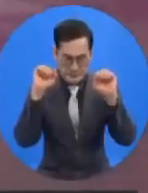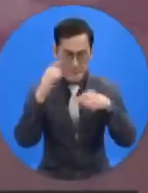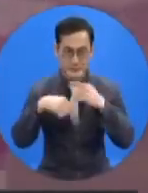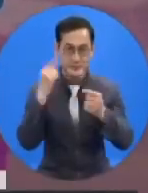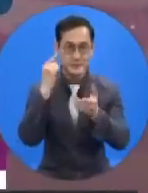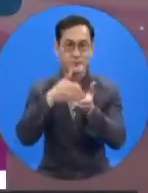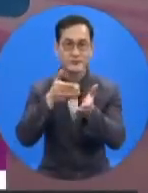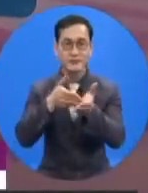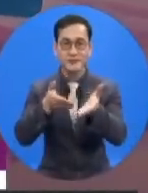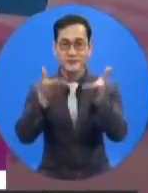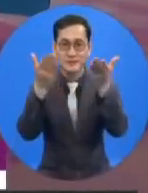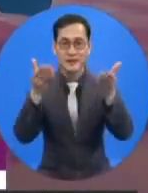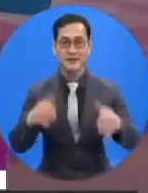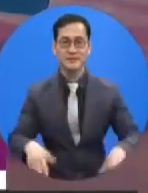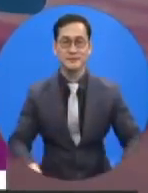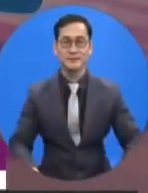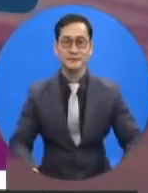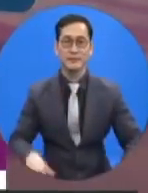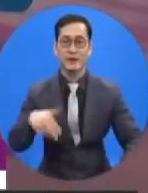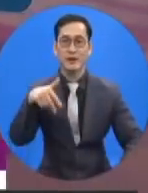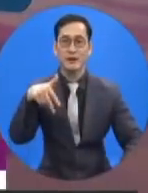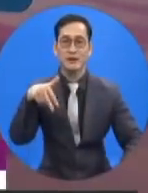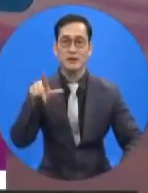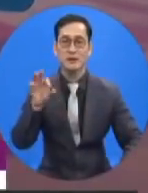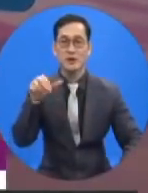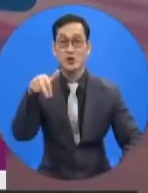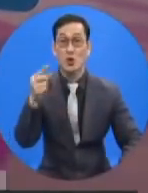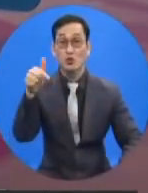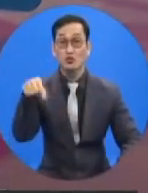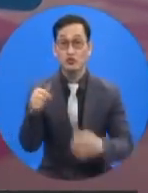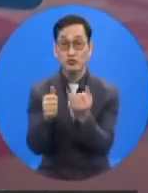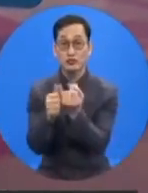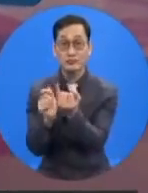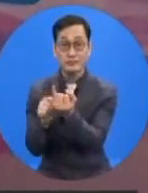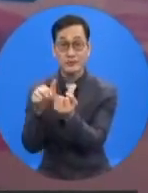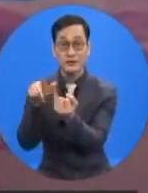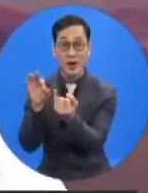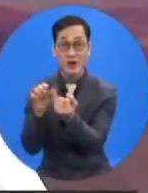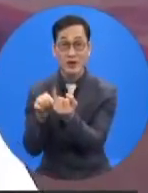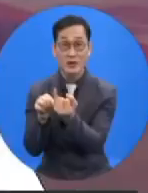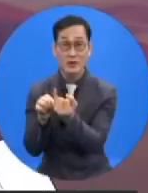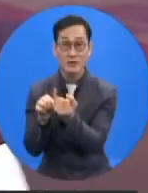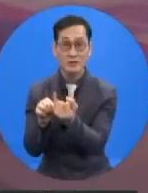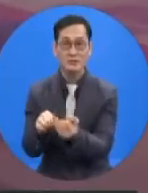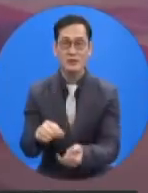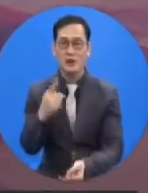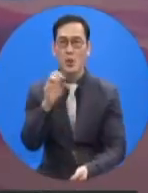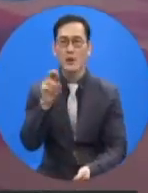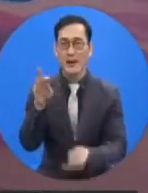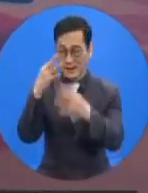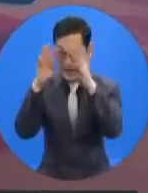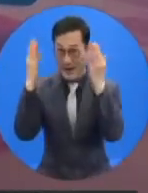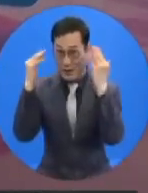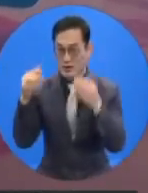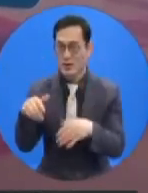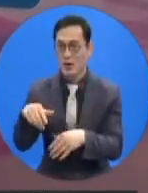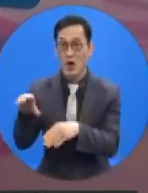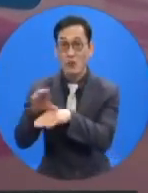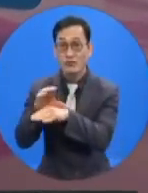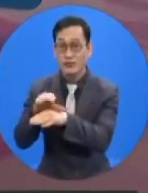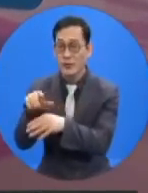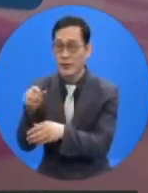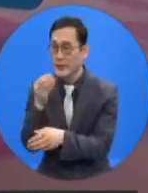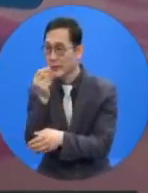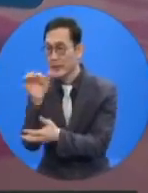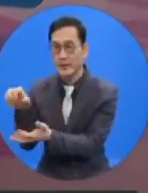신문 읽어준 남자입니다. 정경심 씨와 함께 동양대에서 PC를 같이 빼내온 자산관리사